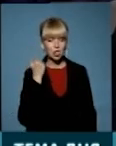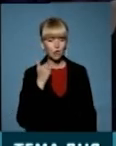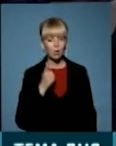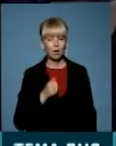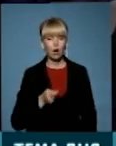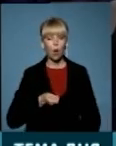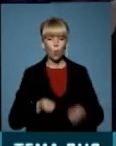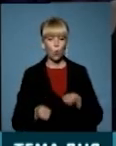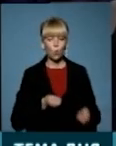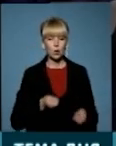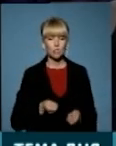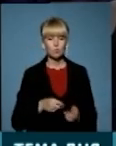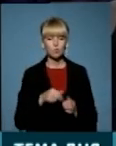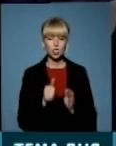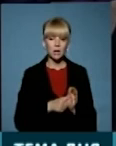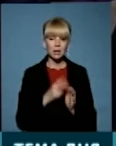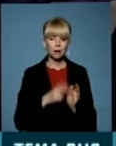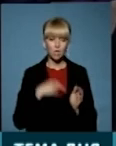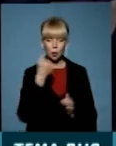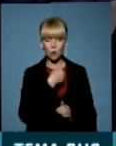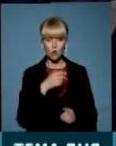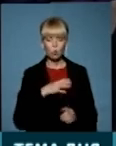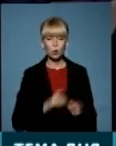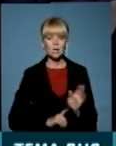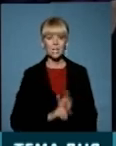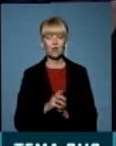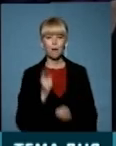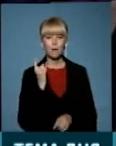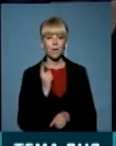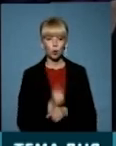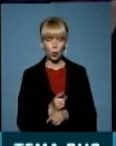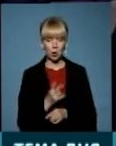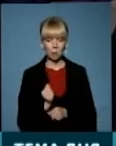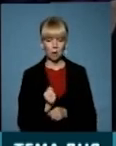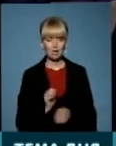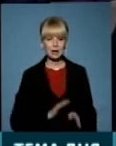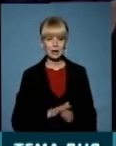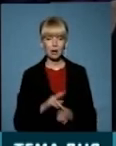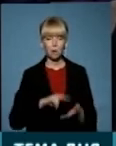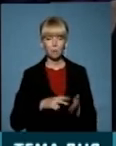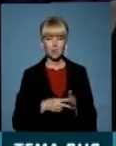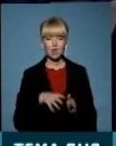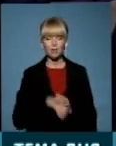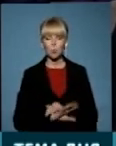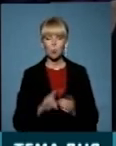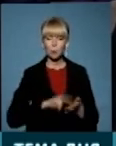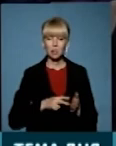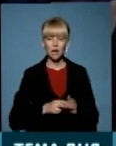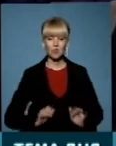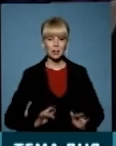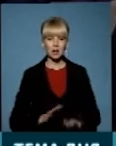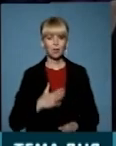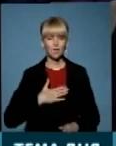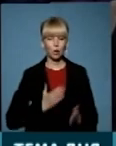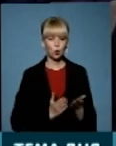урядом в 16-17 році були запроваджені мораторії на здійснення планових, позапланових заходів